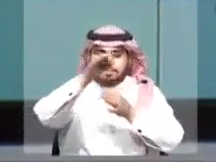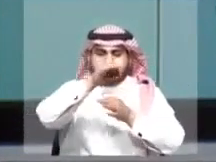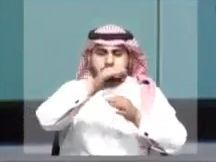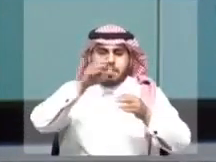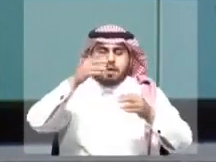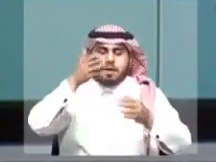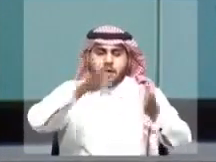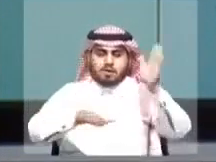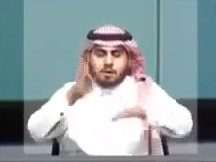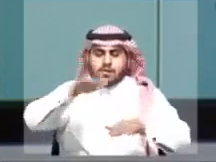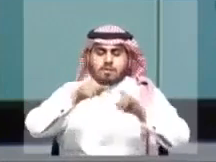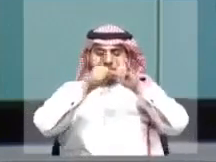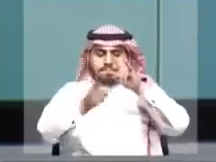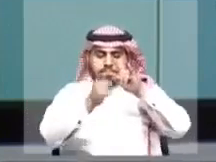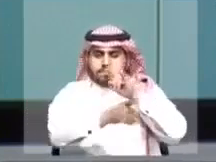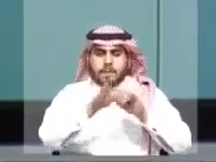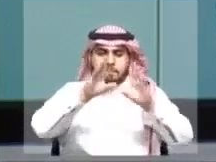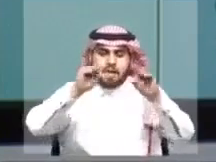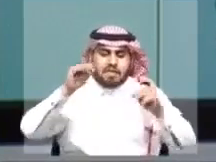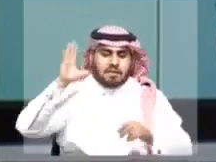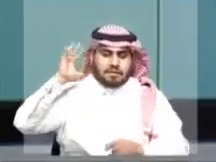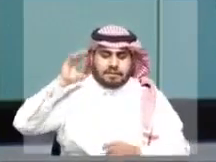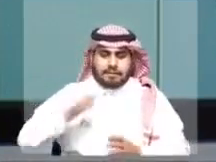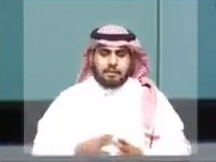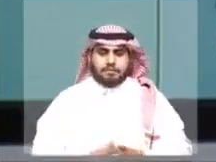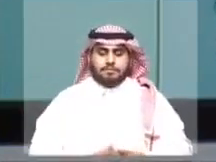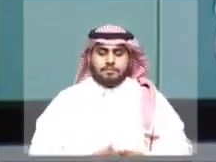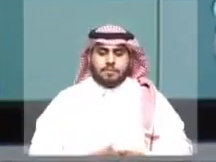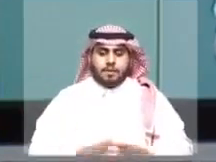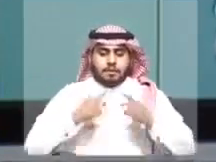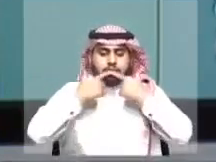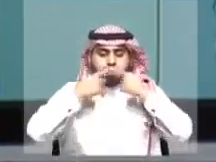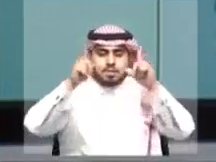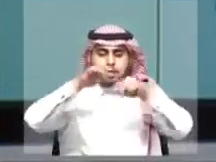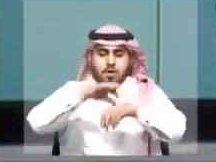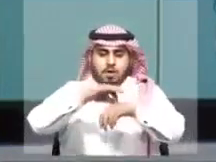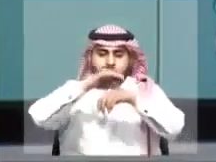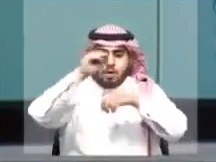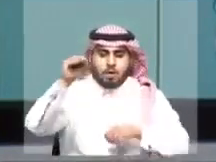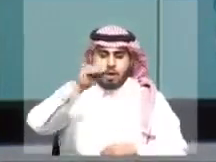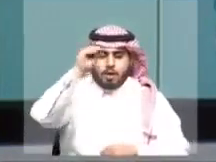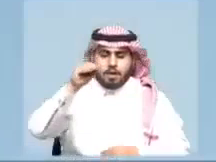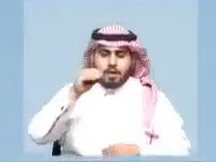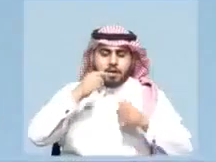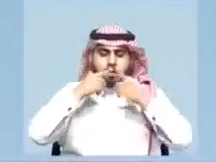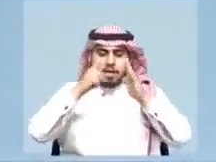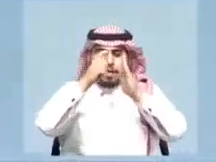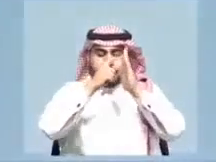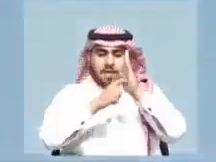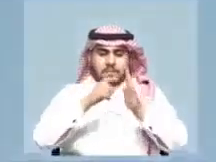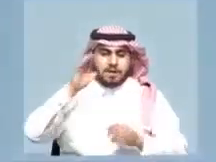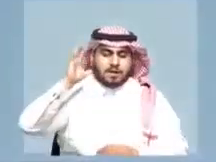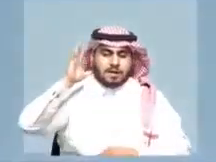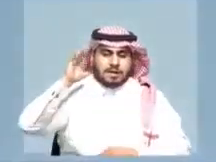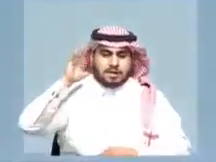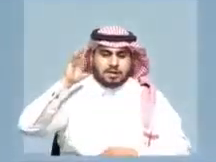سقوط عشرات القتلى والجرحى بينهم إيرانيون. وإلى ذلك أفاد المرصد السوري لحقوق الإنسان أن ميليشيا النظام السوري